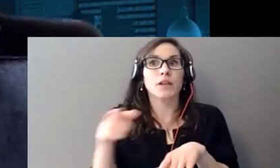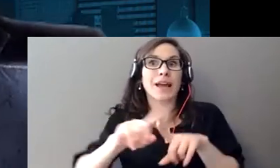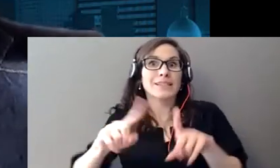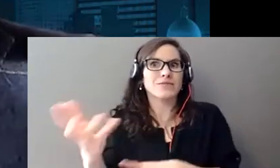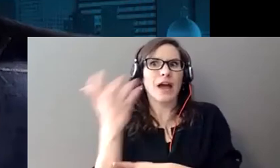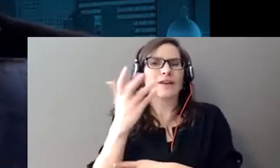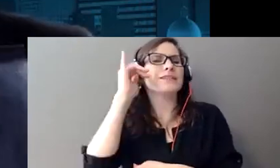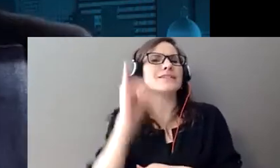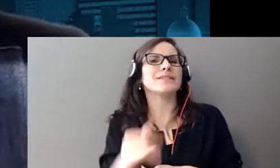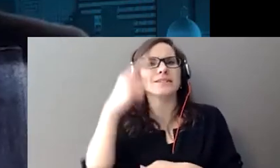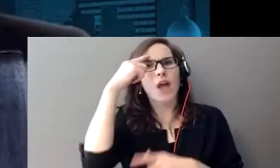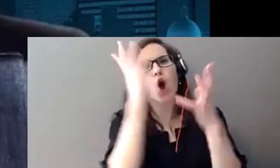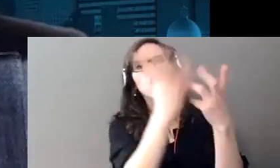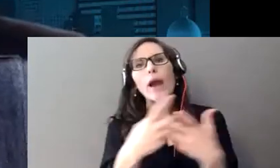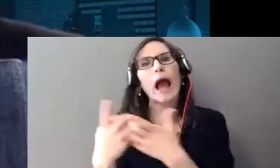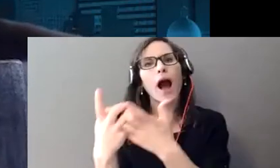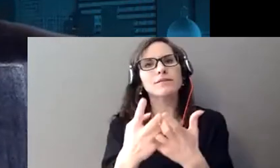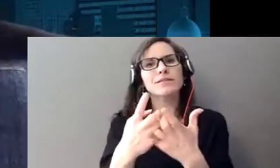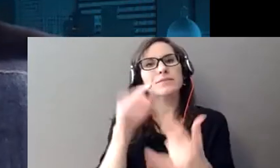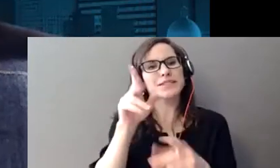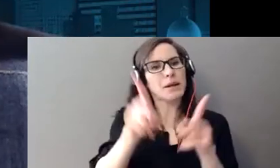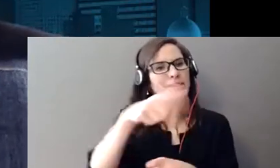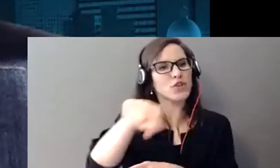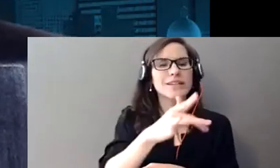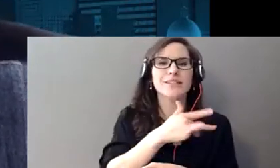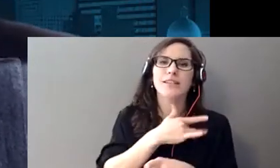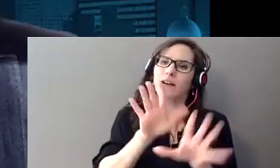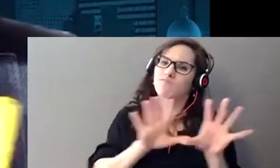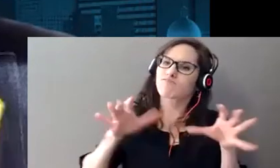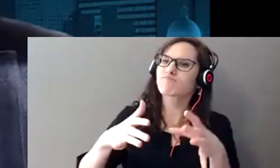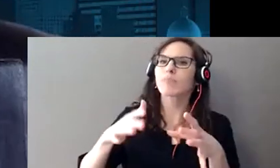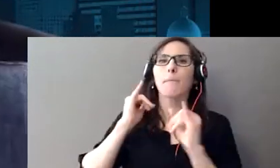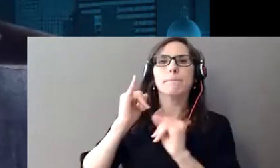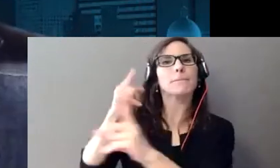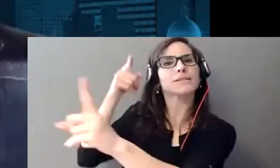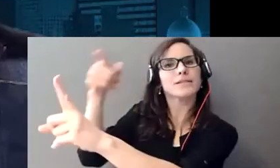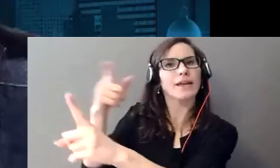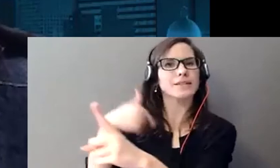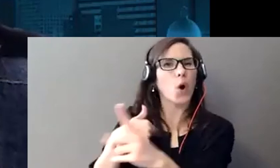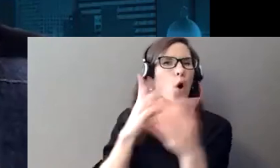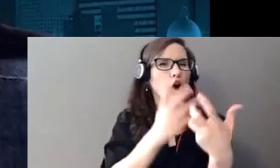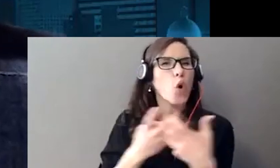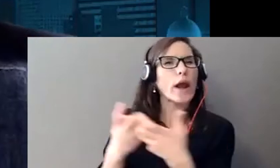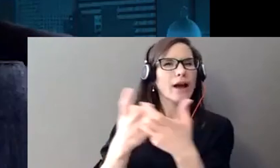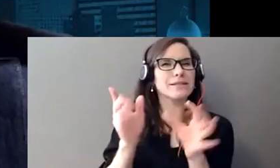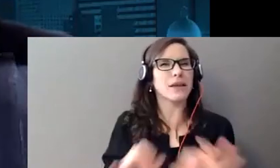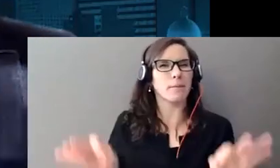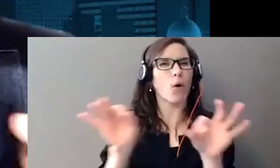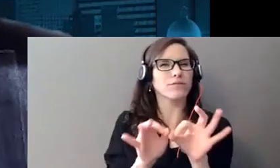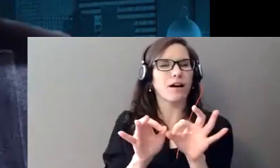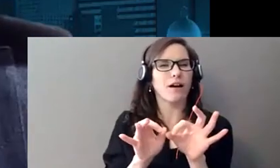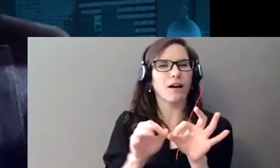sentent qu'ils rament tous dans la même direction donc la cohérence est importante c'est pour ça que j'insistais un peu tout à l'heure sur l